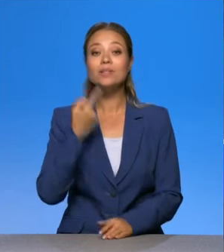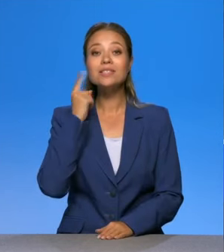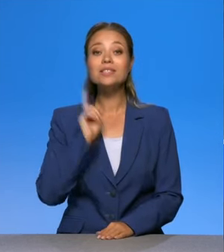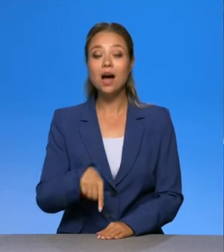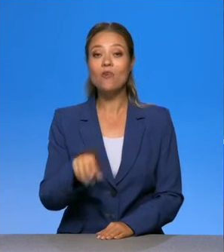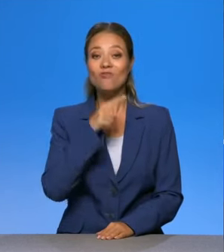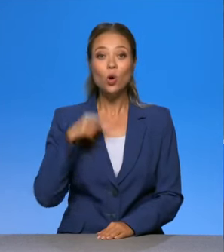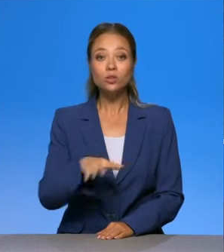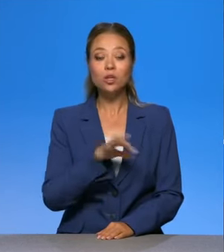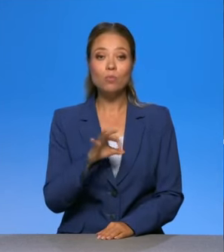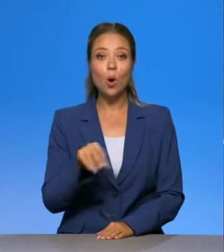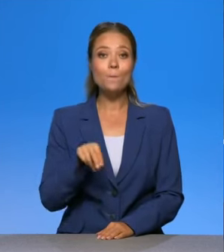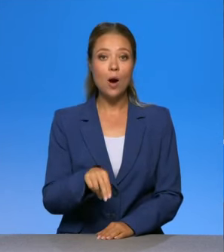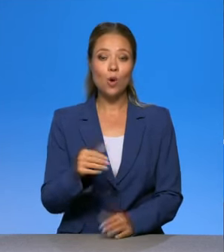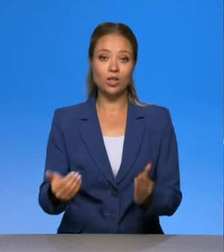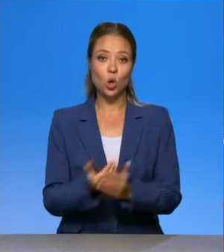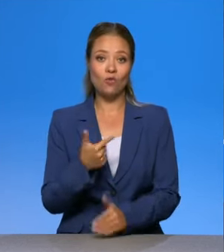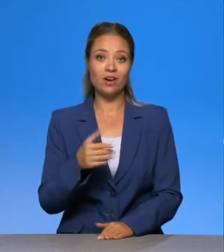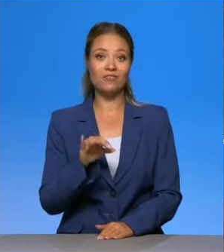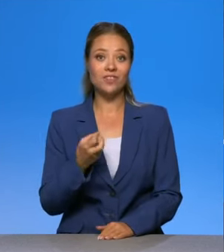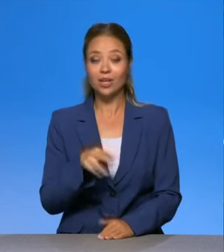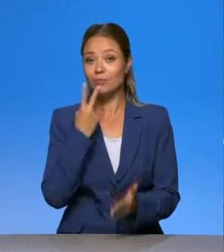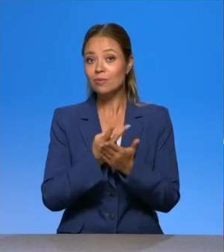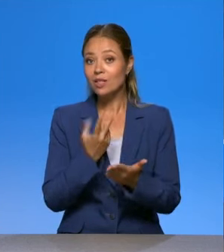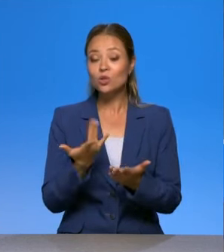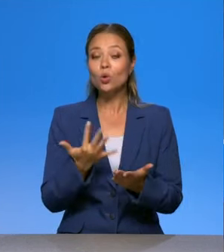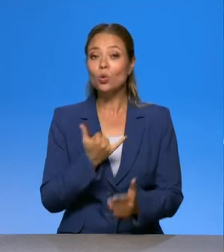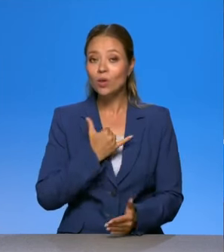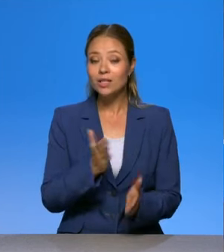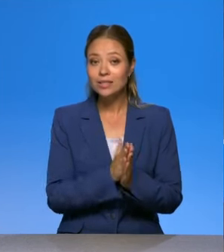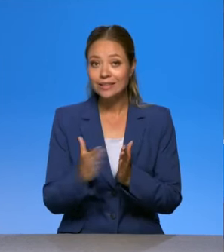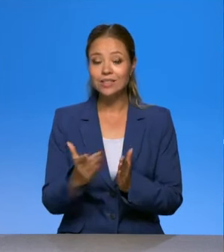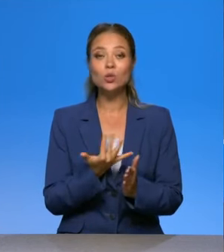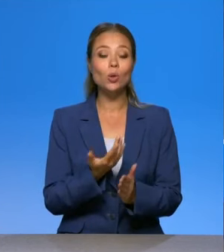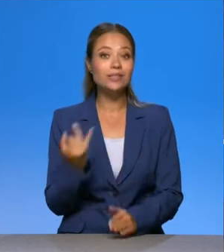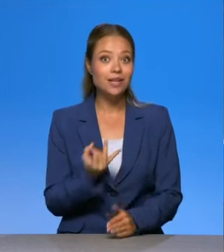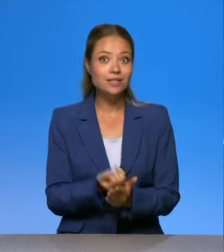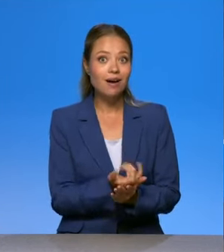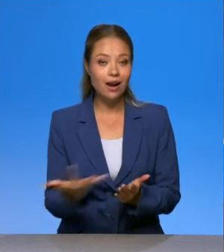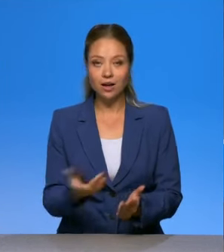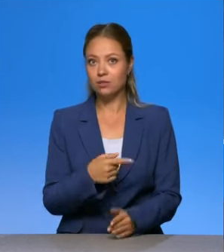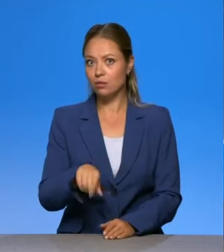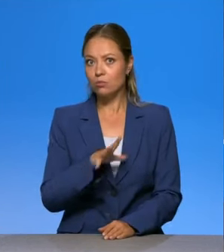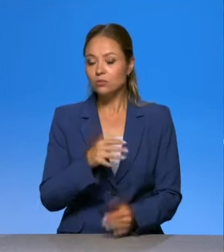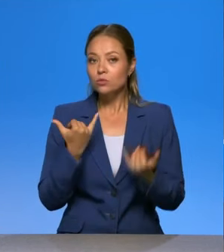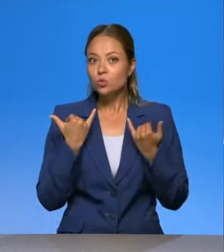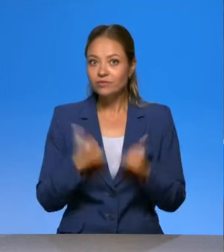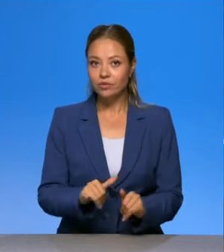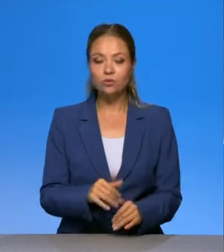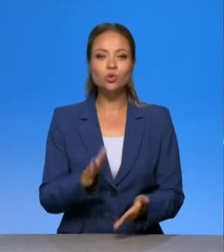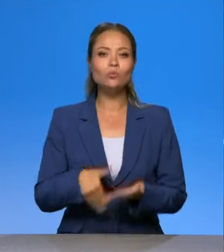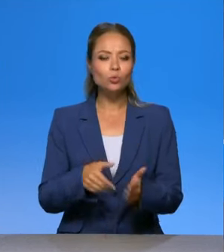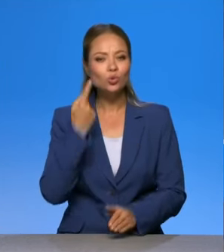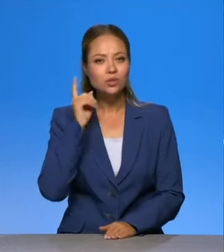Новой Гвинее. Посмотрите, сколько книг, посмотрите, сколько у нас интересных коллекций. Они были поражены этому. То есть через знания, через то,